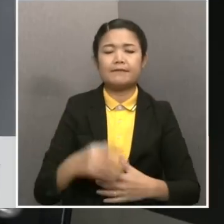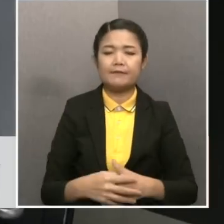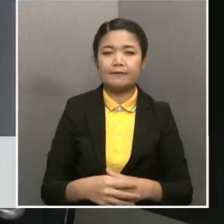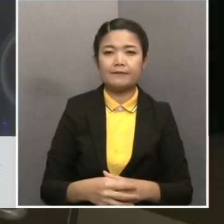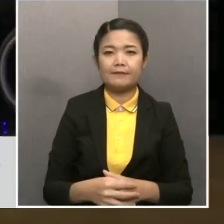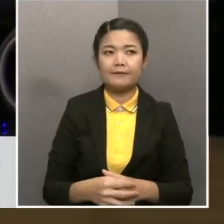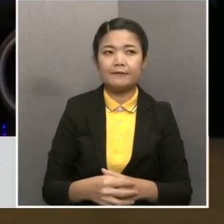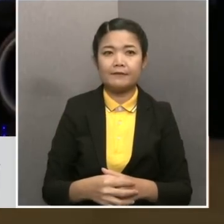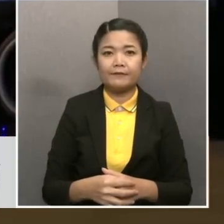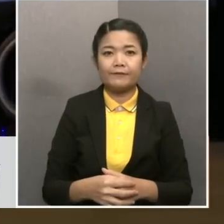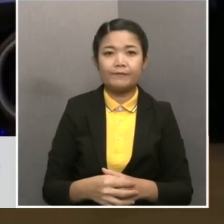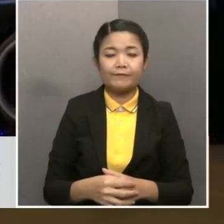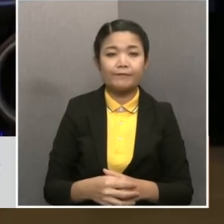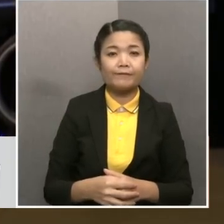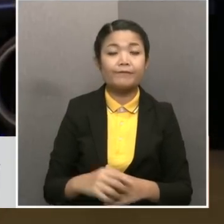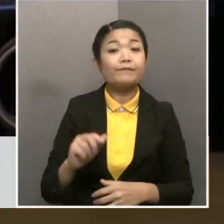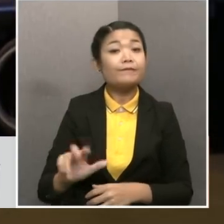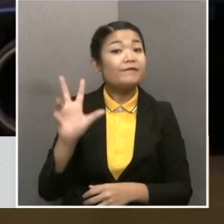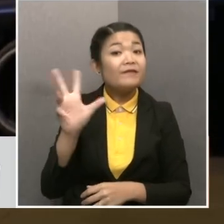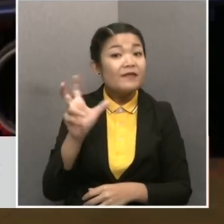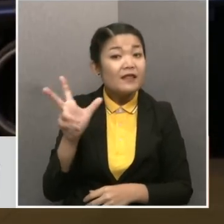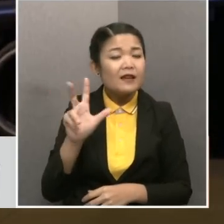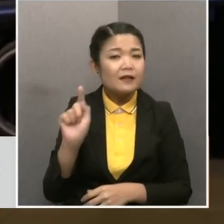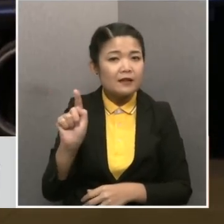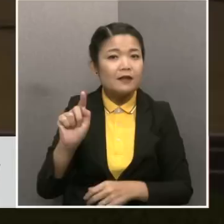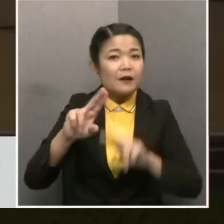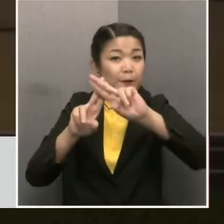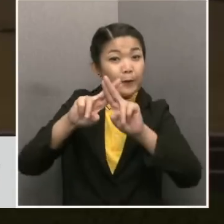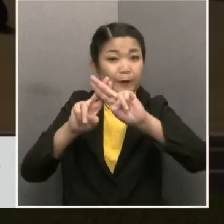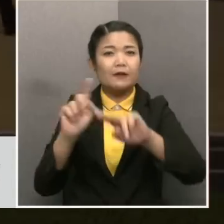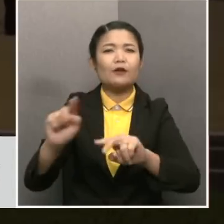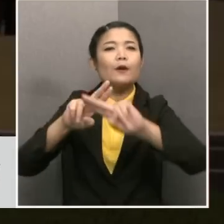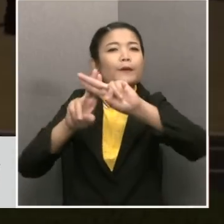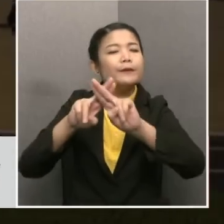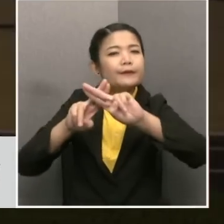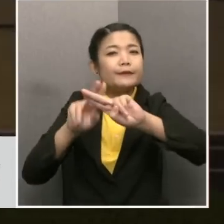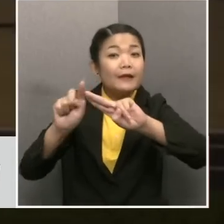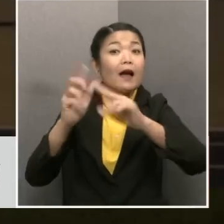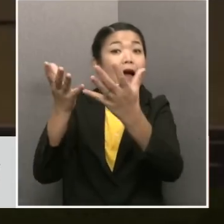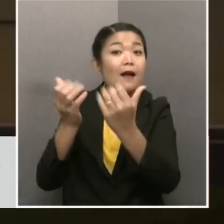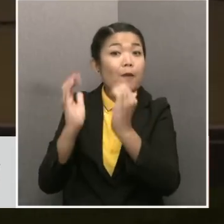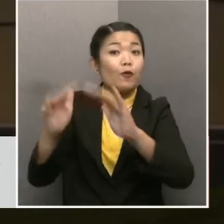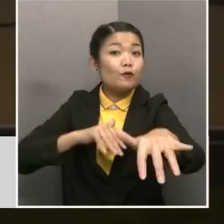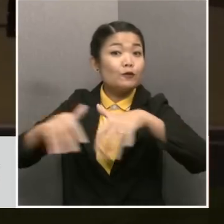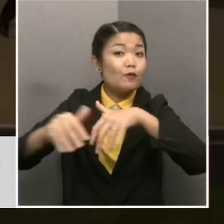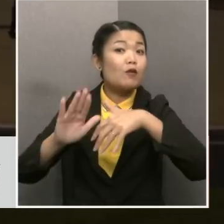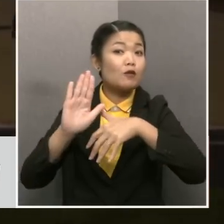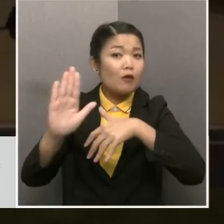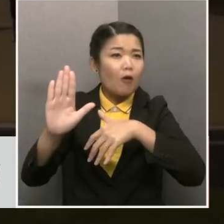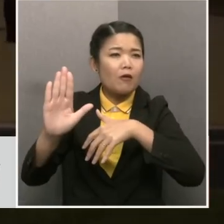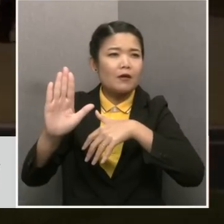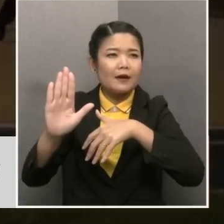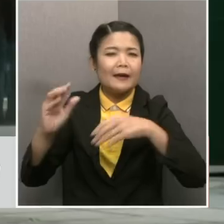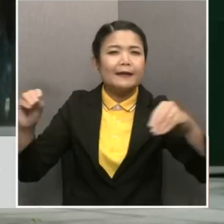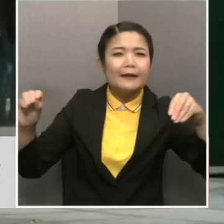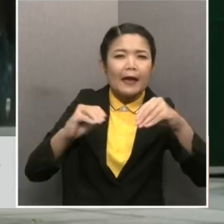ส่วนที่เนเธอร์แลนด์นะคะส่งเครื่องบินทหารไปรับพลเมืองชาวดัตช์ที่สนามบินเบนกูเรียนใกล้กับเทลอาวีฟของอิ